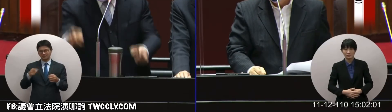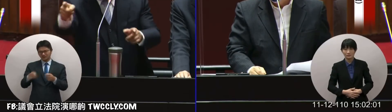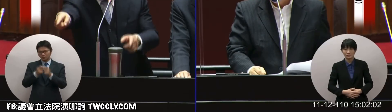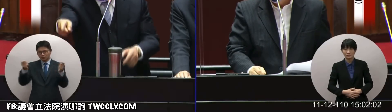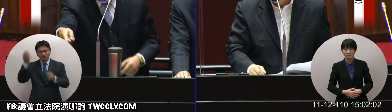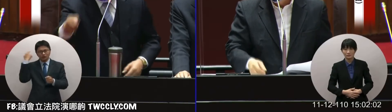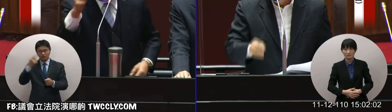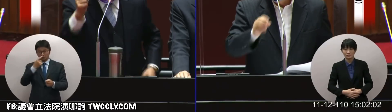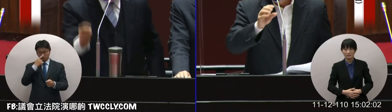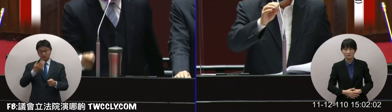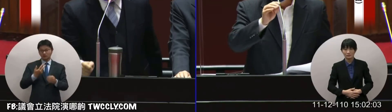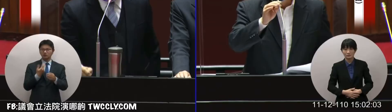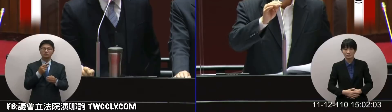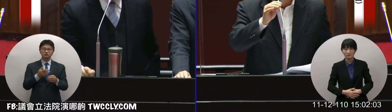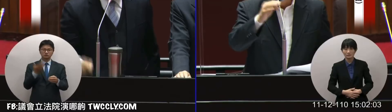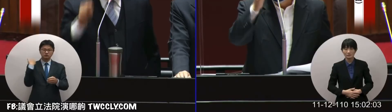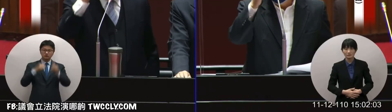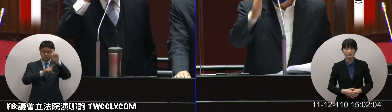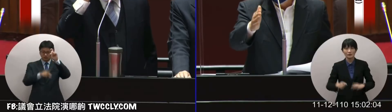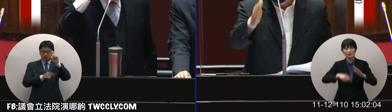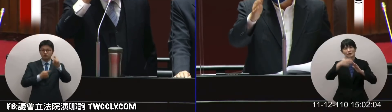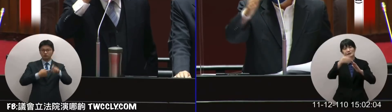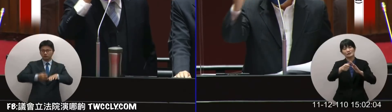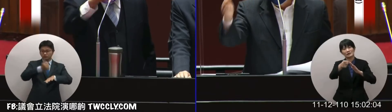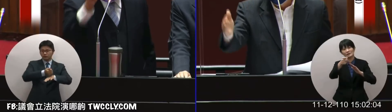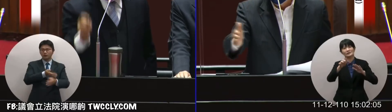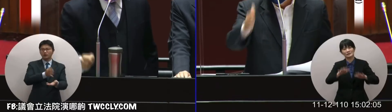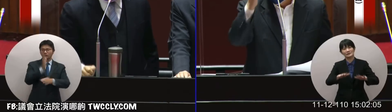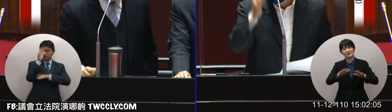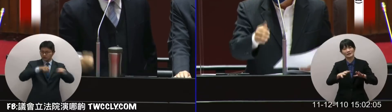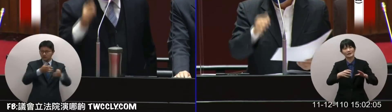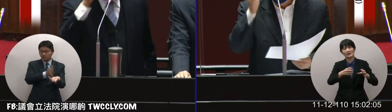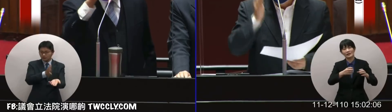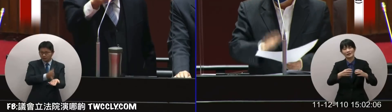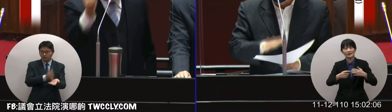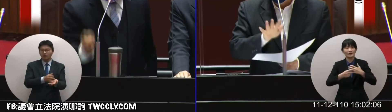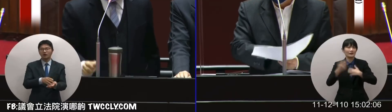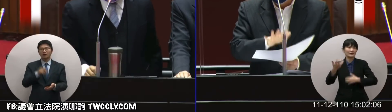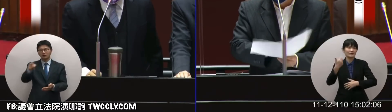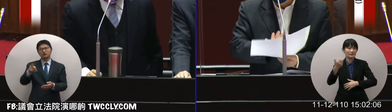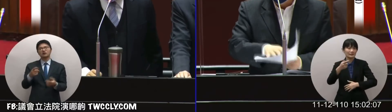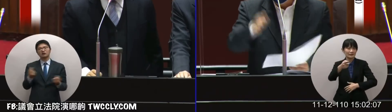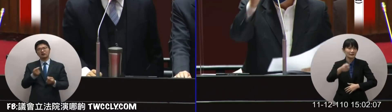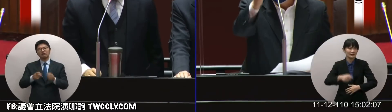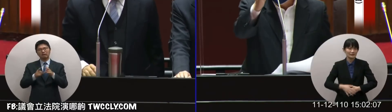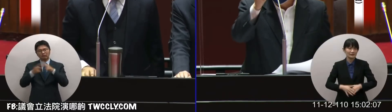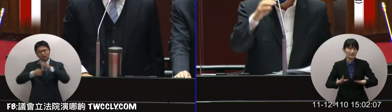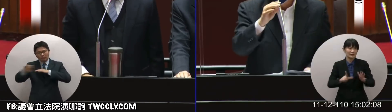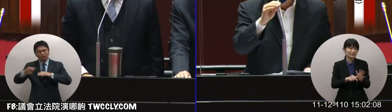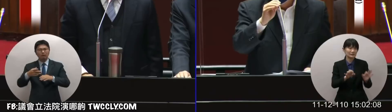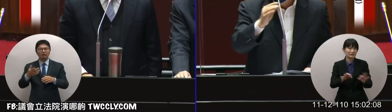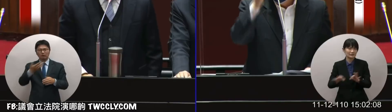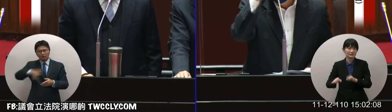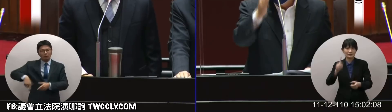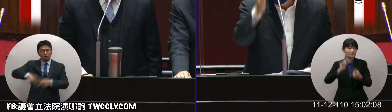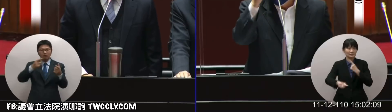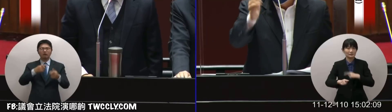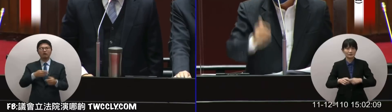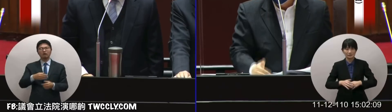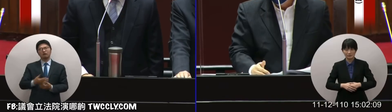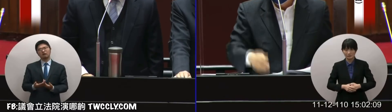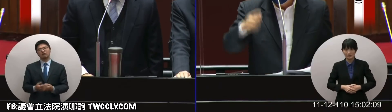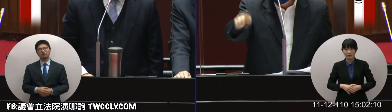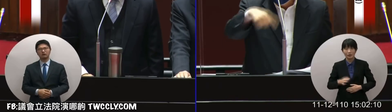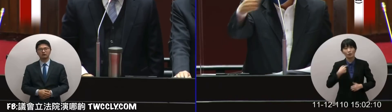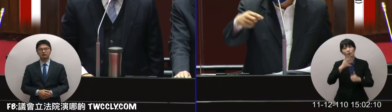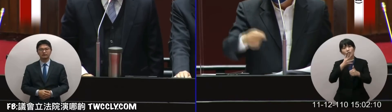告，你在后面拖破。 院长，你就只会能够在这边砍瓜。我今天在做咨询，我要回答你的问题，你一个都回答